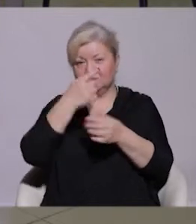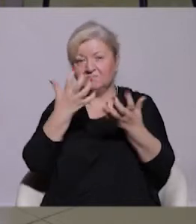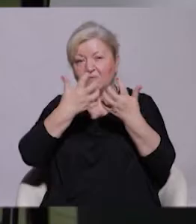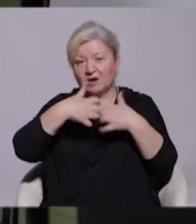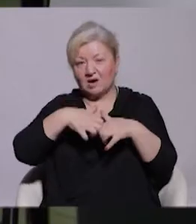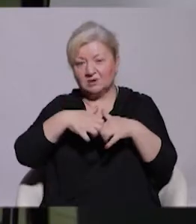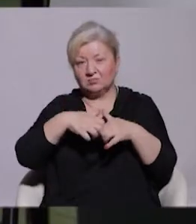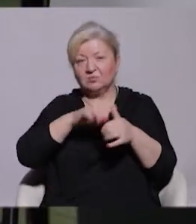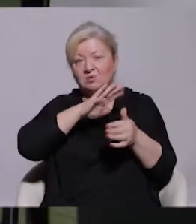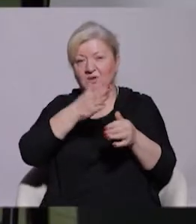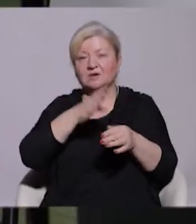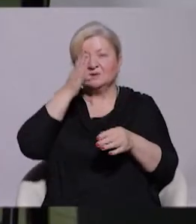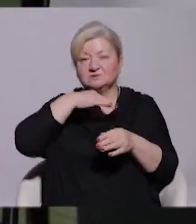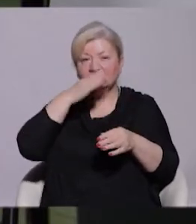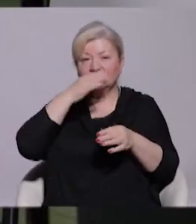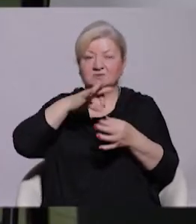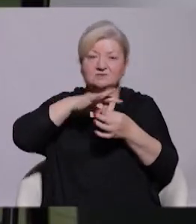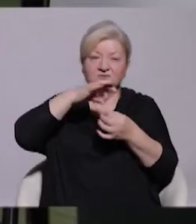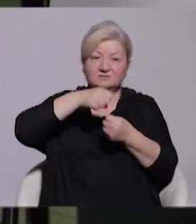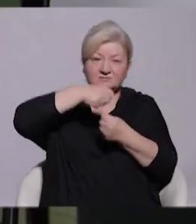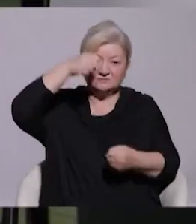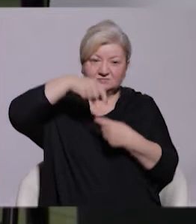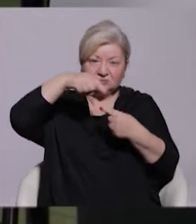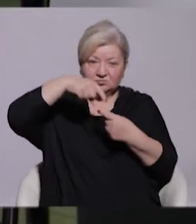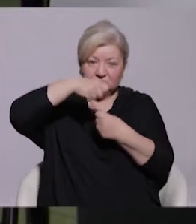ტალღა? წყალზე, დაჭიმულ თოკზე ან სიმზე